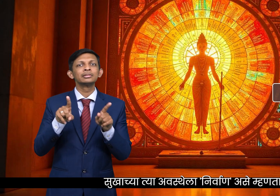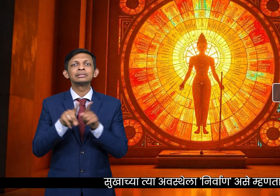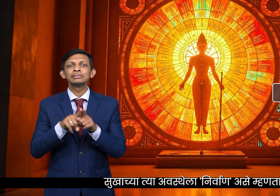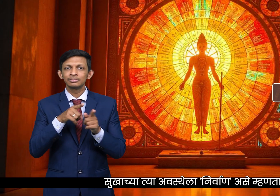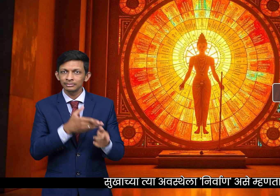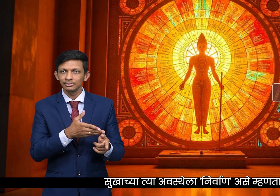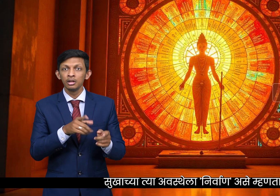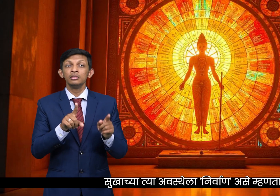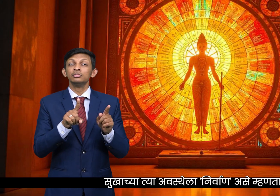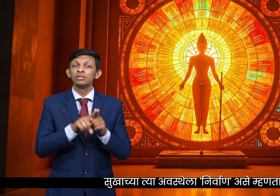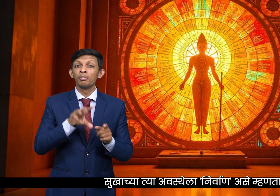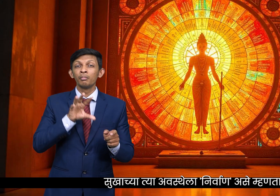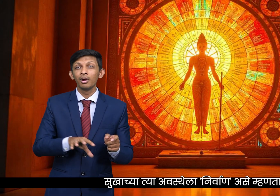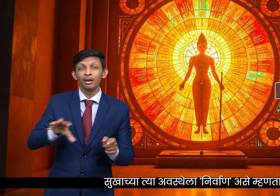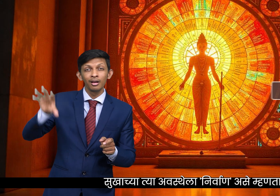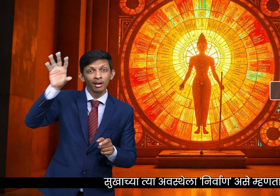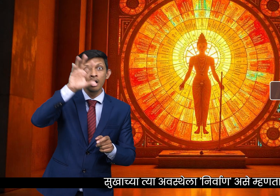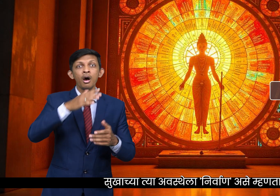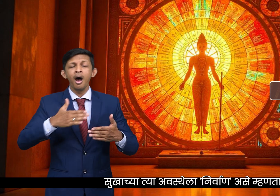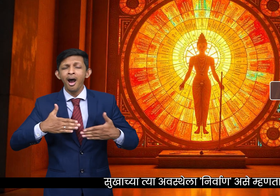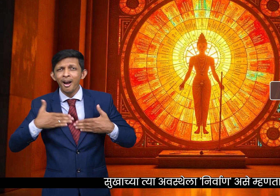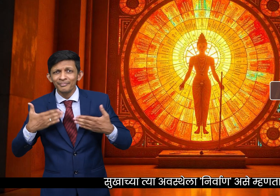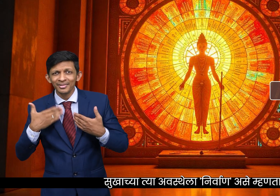सुखाच्या त्या अवस्थेला निर्वाण असे म्हणतात.